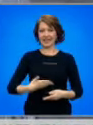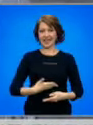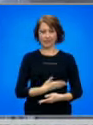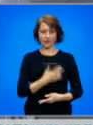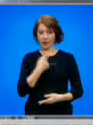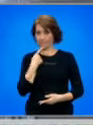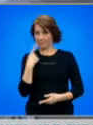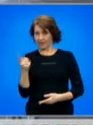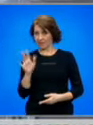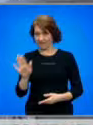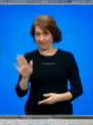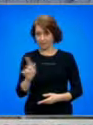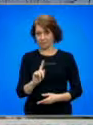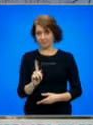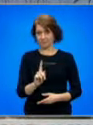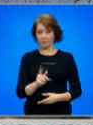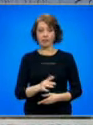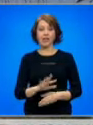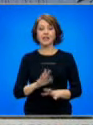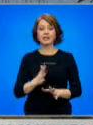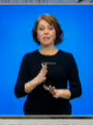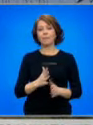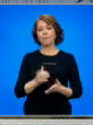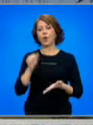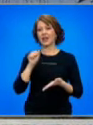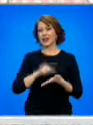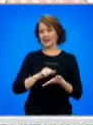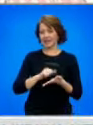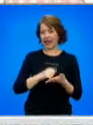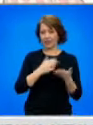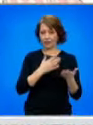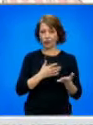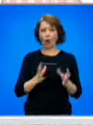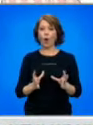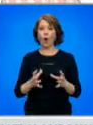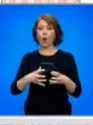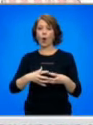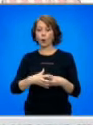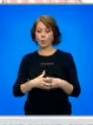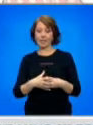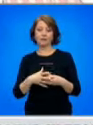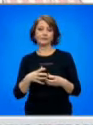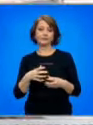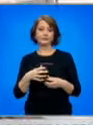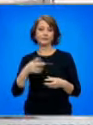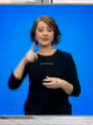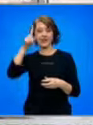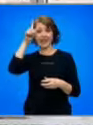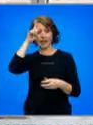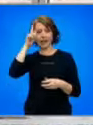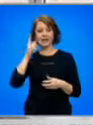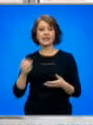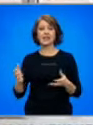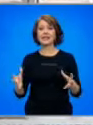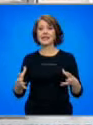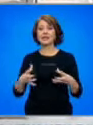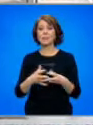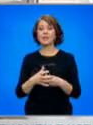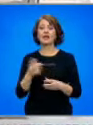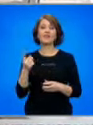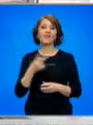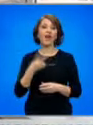ли ви дали сте вакцинирани? Според немското издание, групата германци се събират всеки вторник в това заведение. Днес не ги откриваме, а служителите